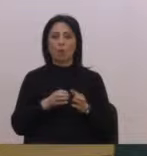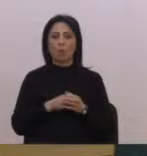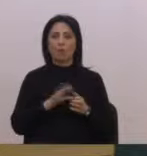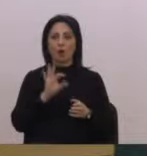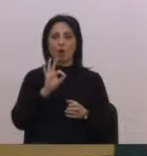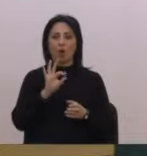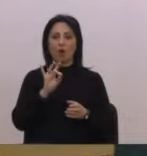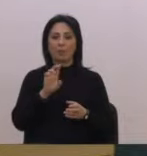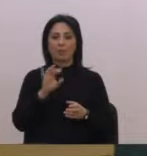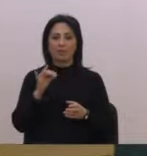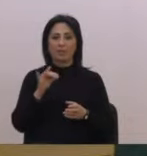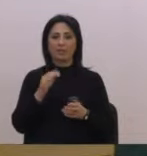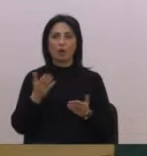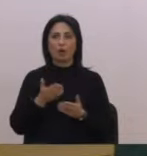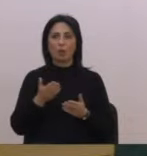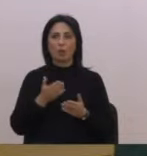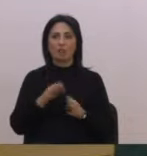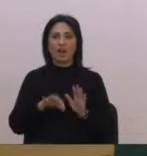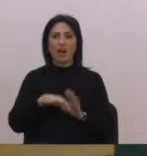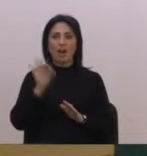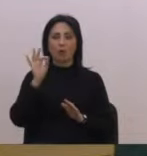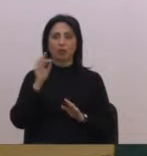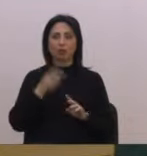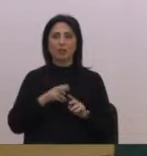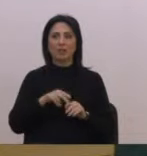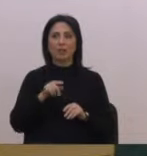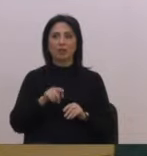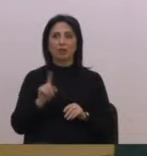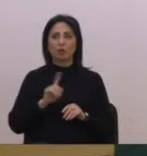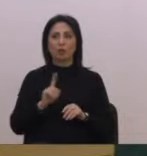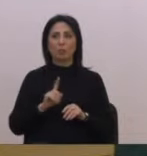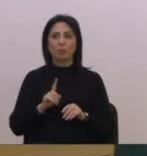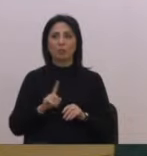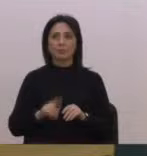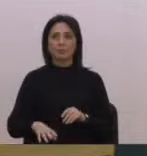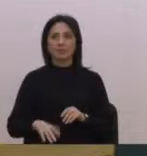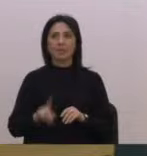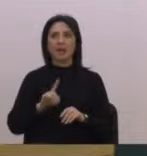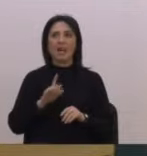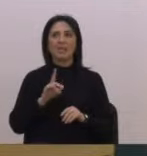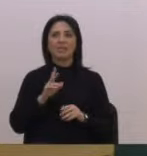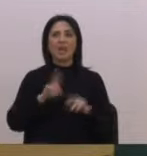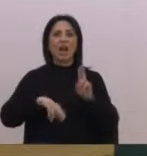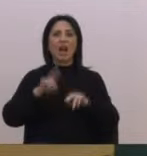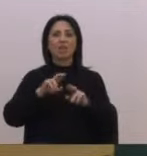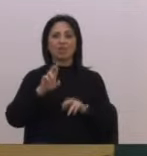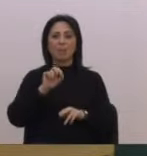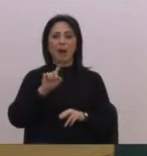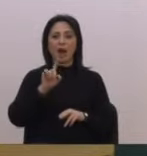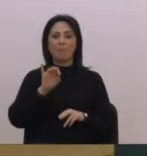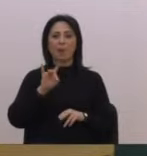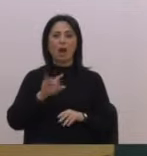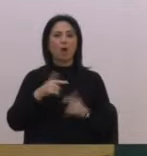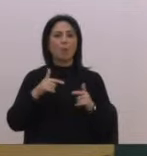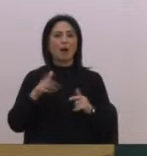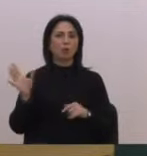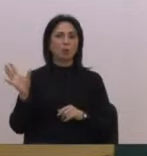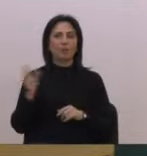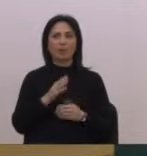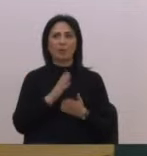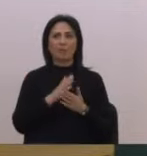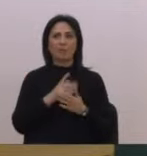ორბი, რომელიც გამორჩეულია იმით, რომ რაც კი ააშენა ბახმაროში, პრაქტიკულად ყველაფერი